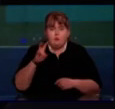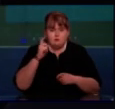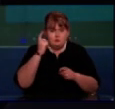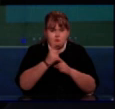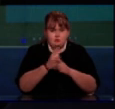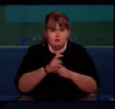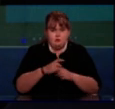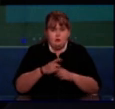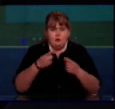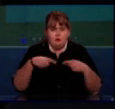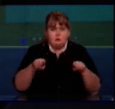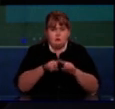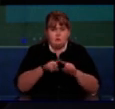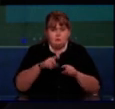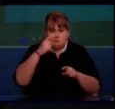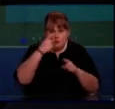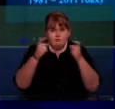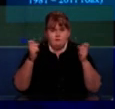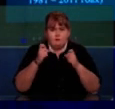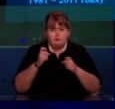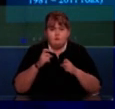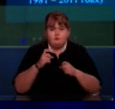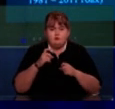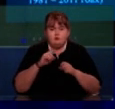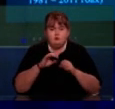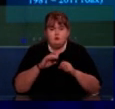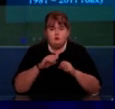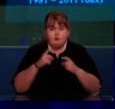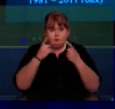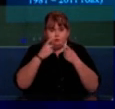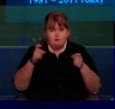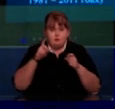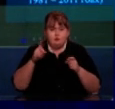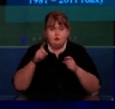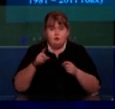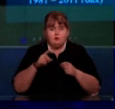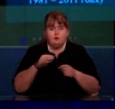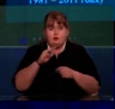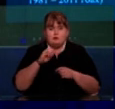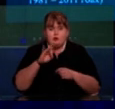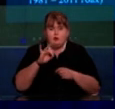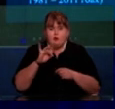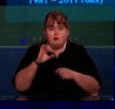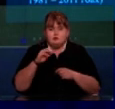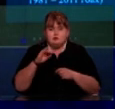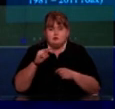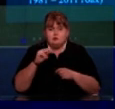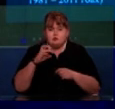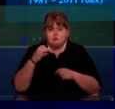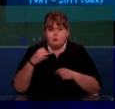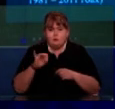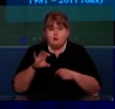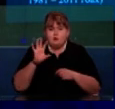запретил организацию «Братьев мусульман», объявив ее террористической, и ее